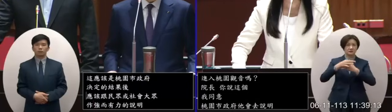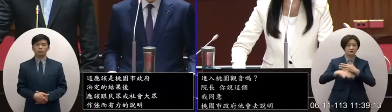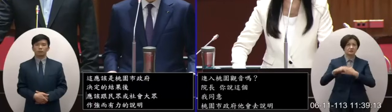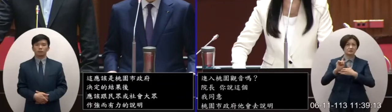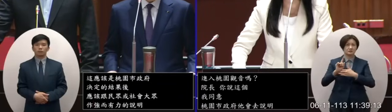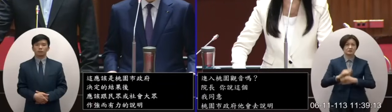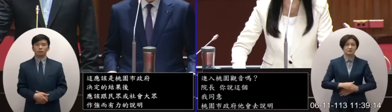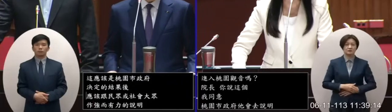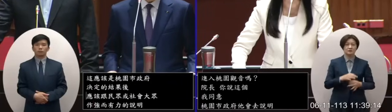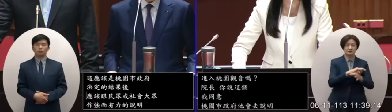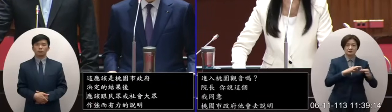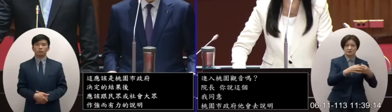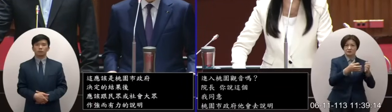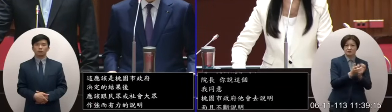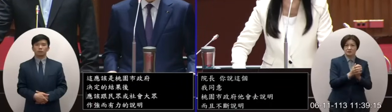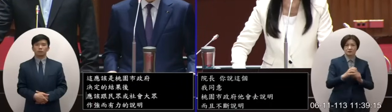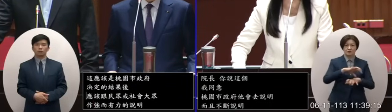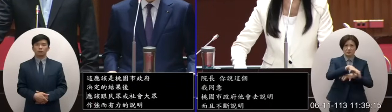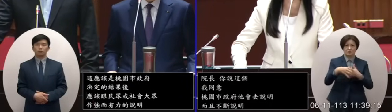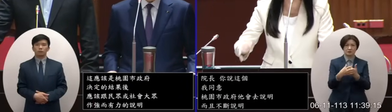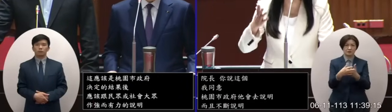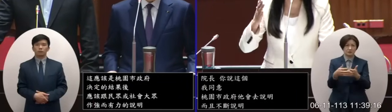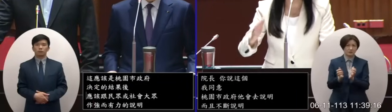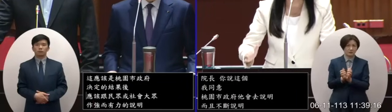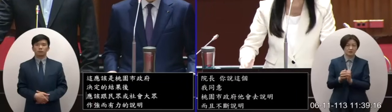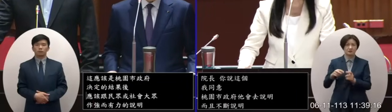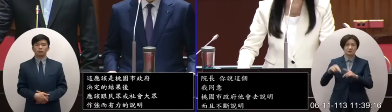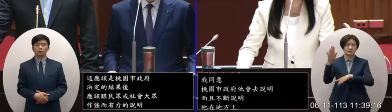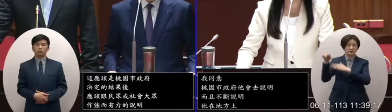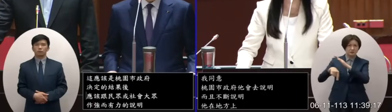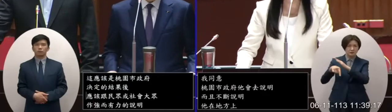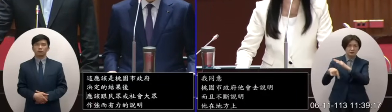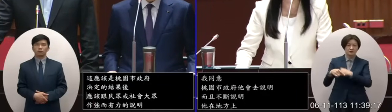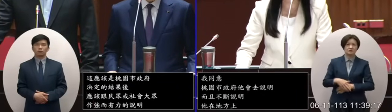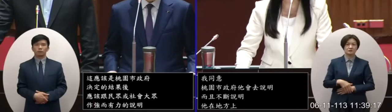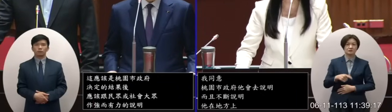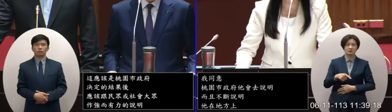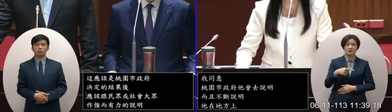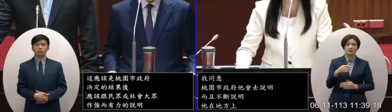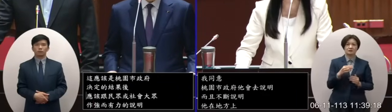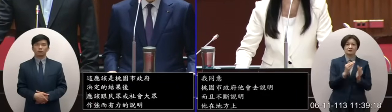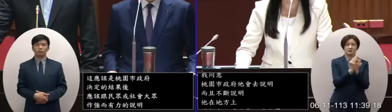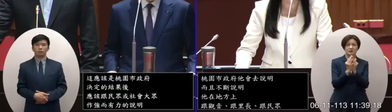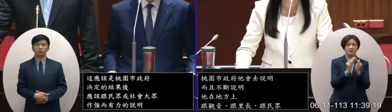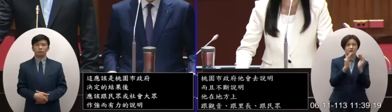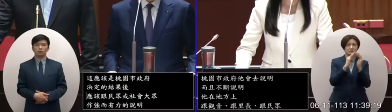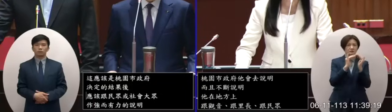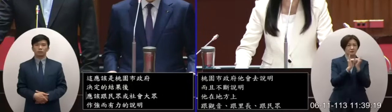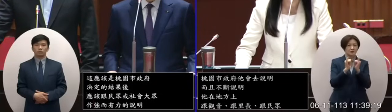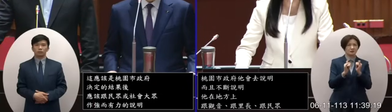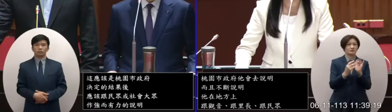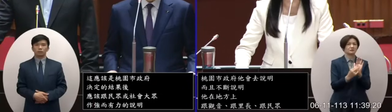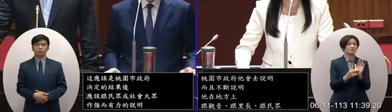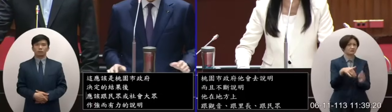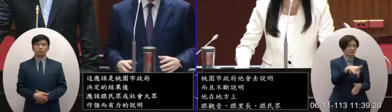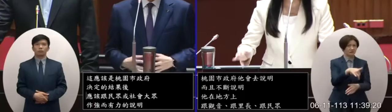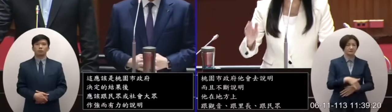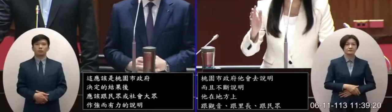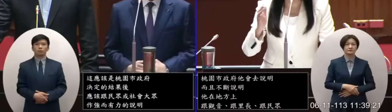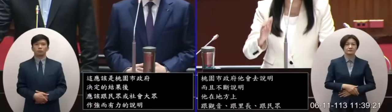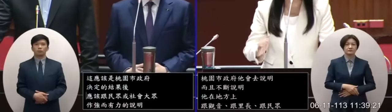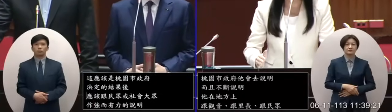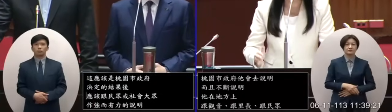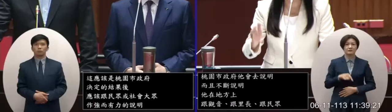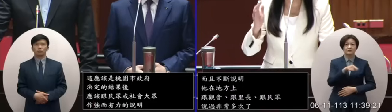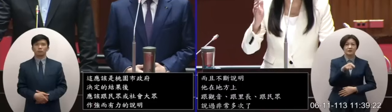我们这个经济部、我们环境部、我们这个行政院要怎么样来跟我们桃园市民做说明啊？哦，那我想哦，其